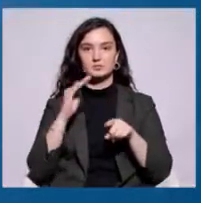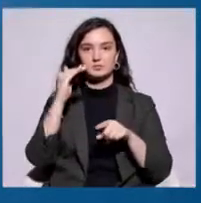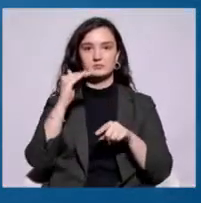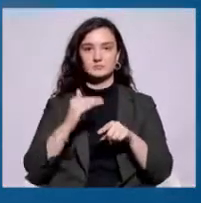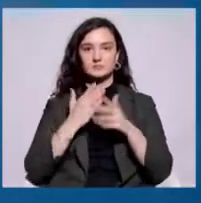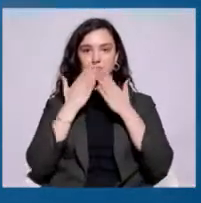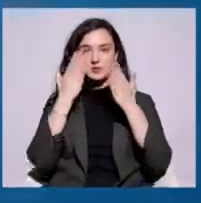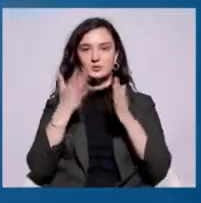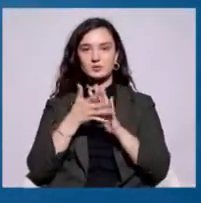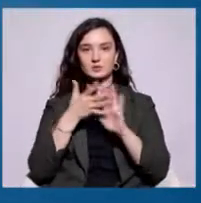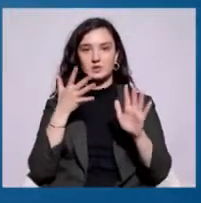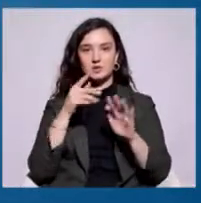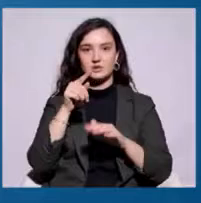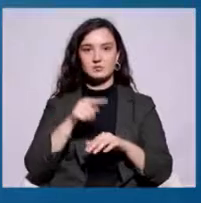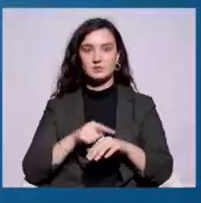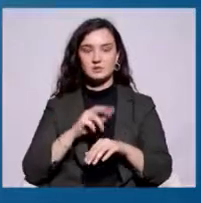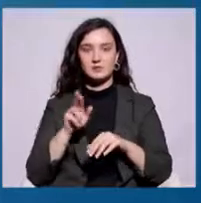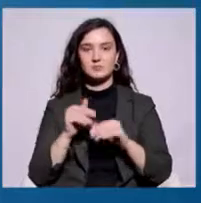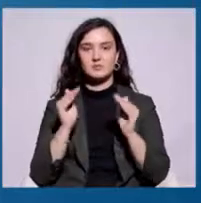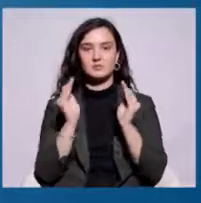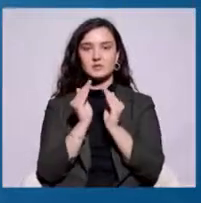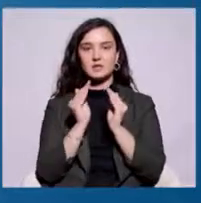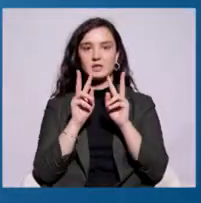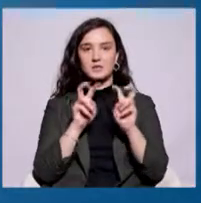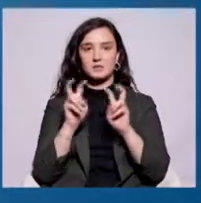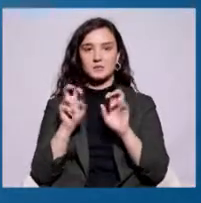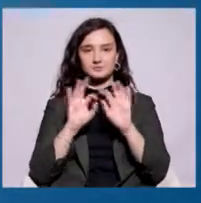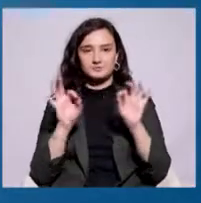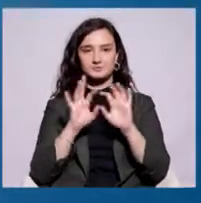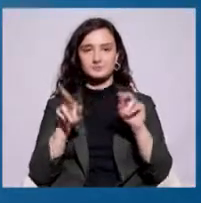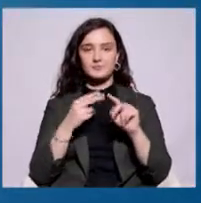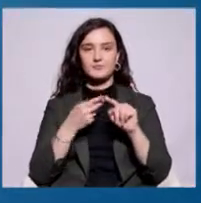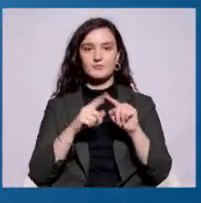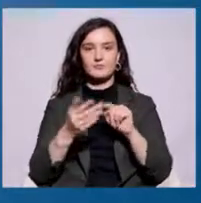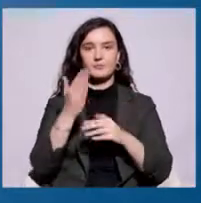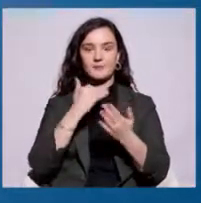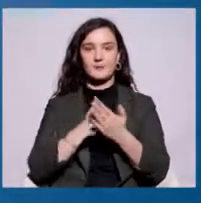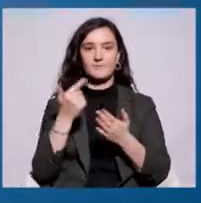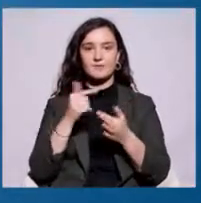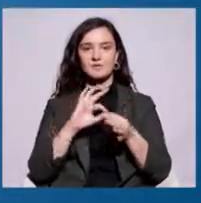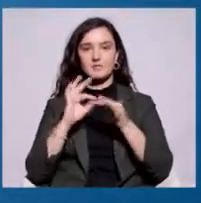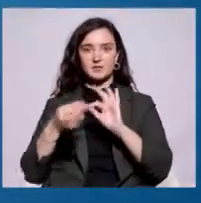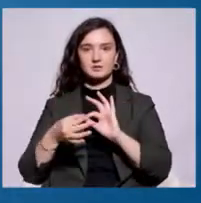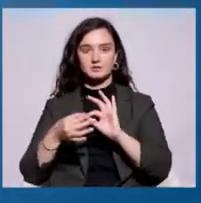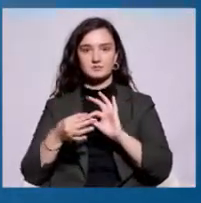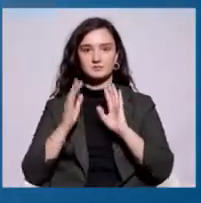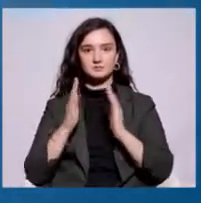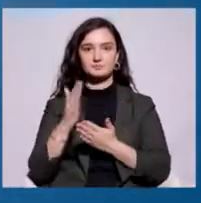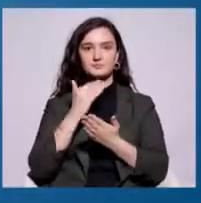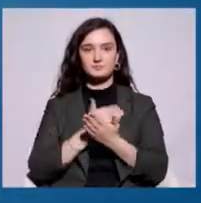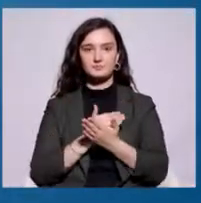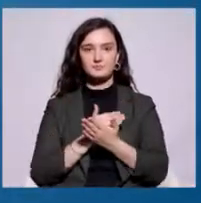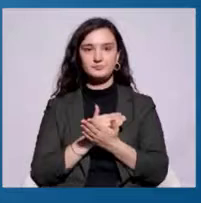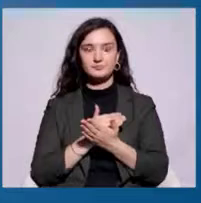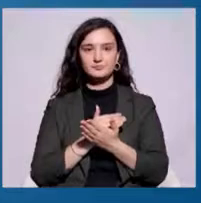გავივლით წაკითხulis გააზრებას, პატარა თემატურ ტექსტს, გავივლით გრამატიკის სექციას, სადაც